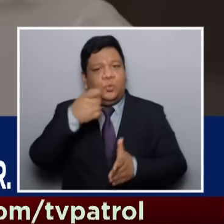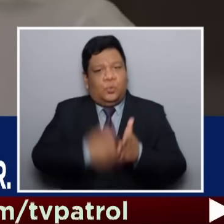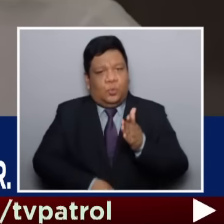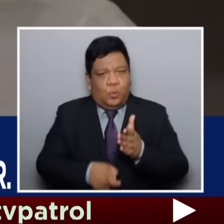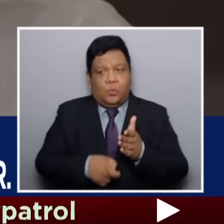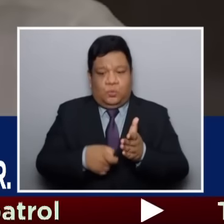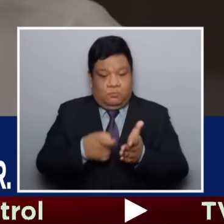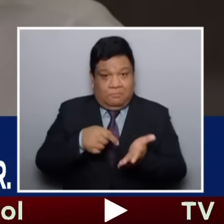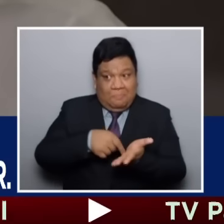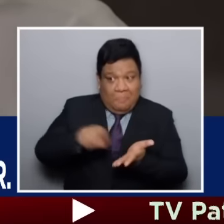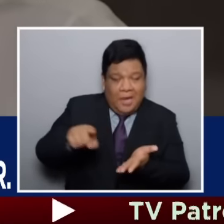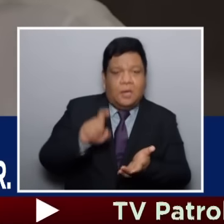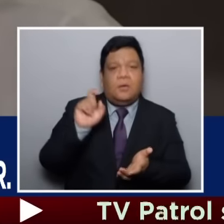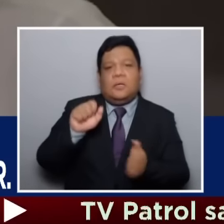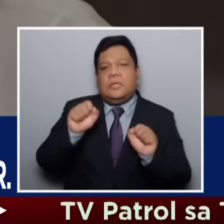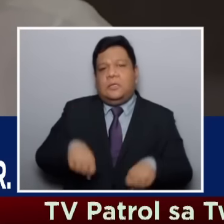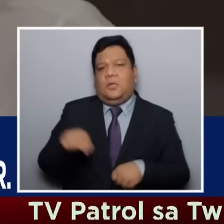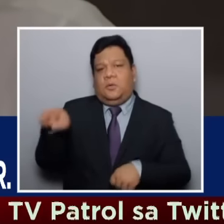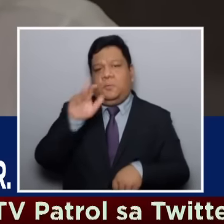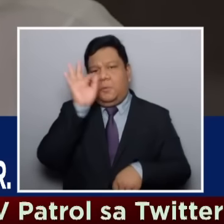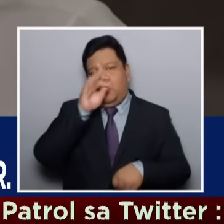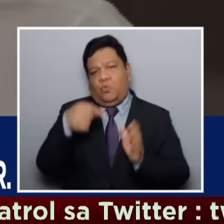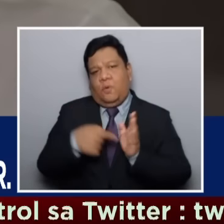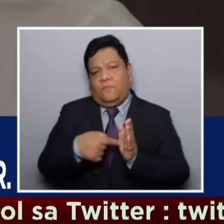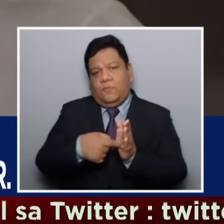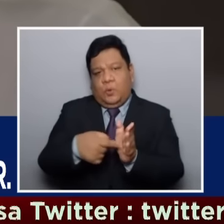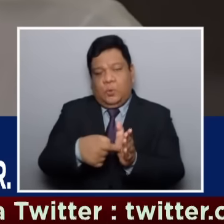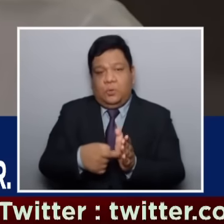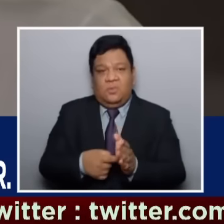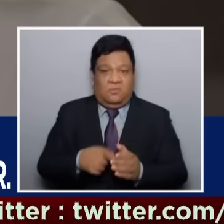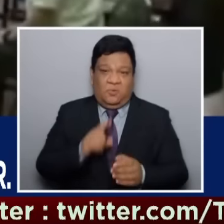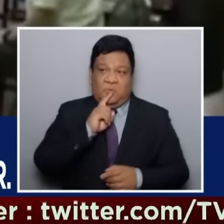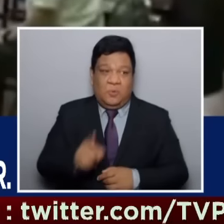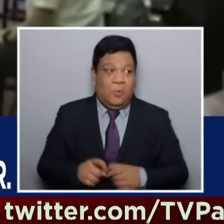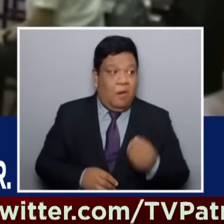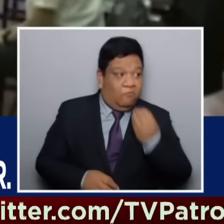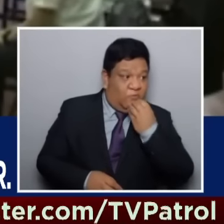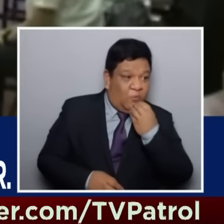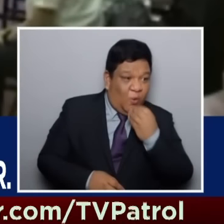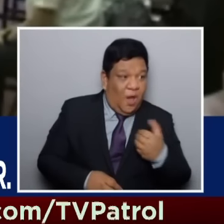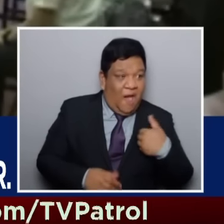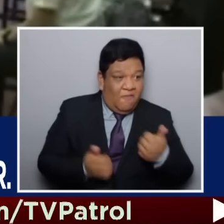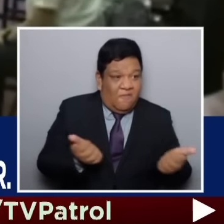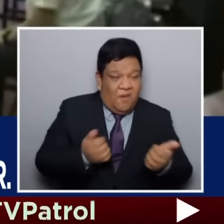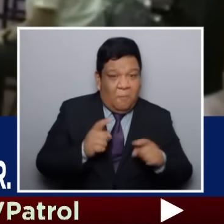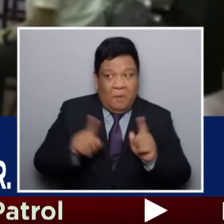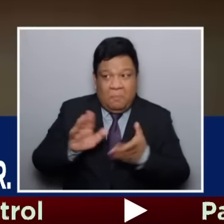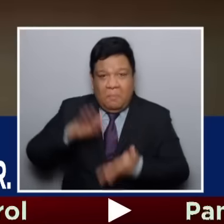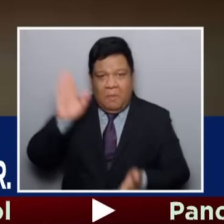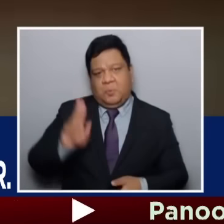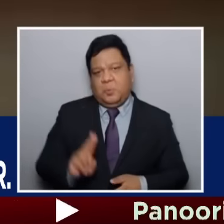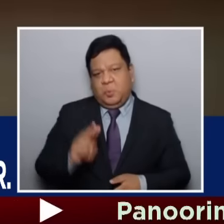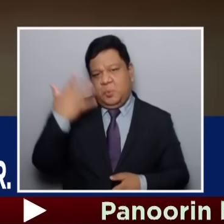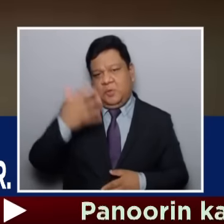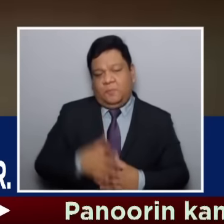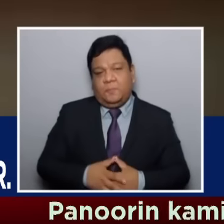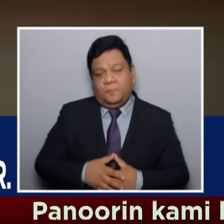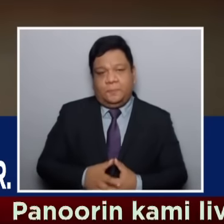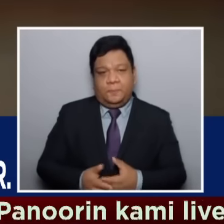Because again, it's useless to have food if they cannot afford it. siya rin mismo ang mamumuno sa Department